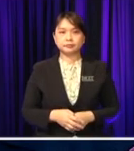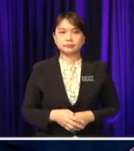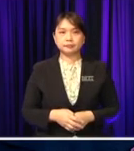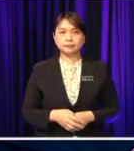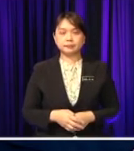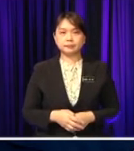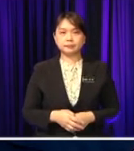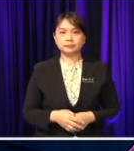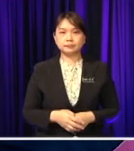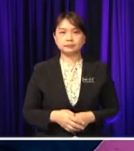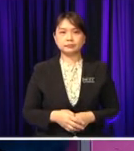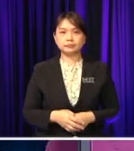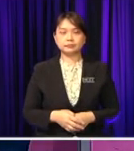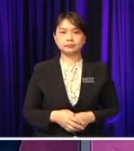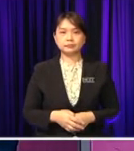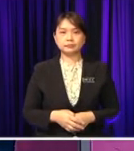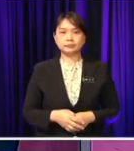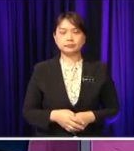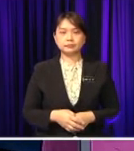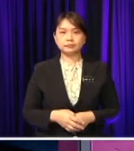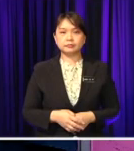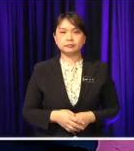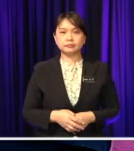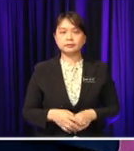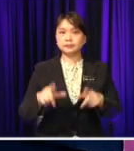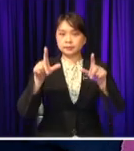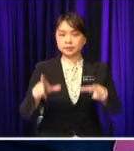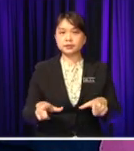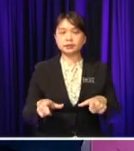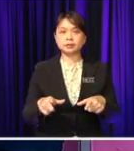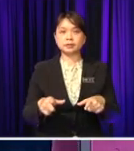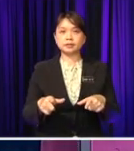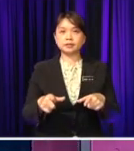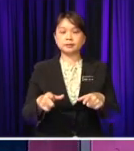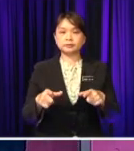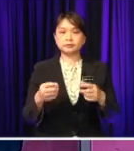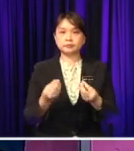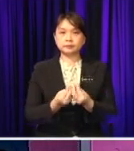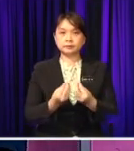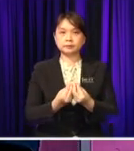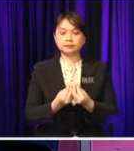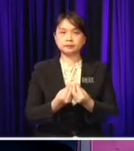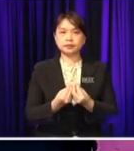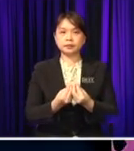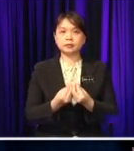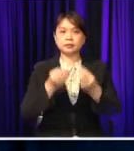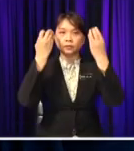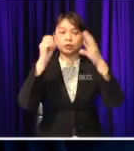Tunjukkan tetap saja bilangan sama juga kita boleh gunakan